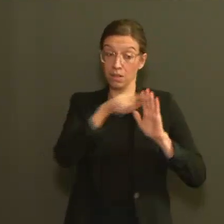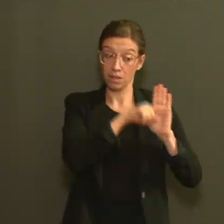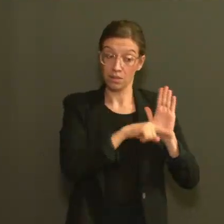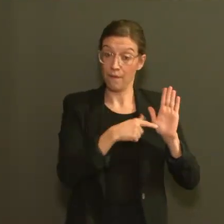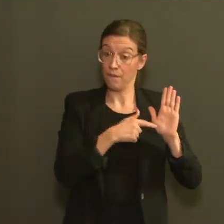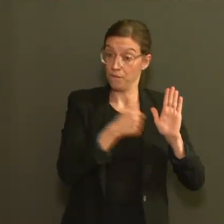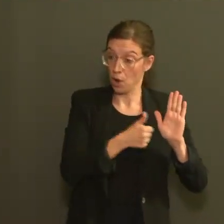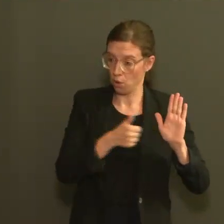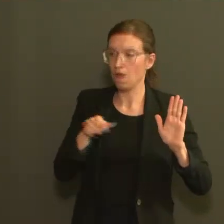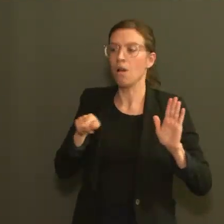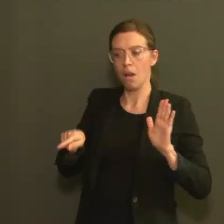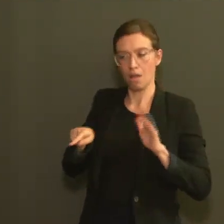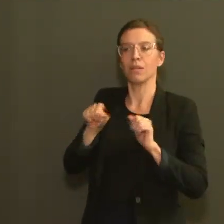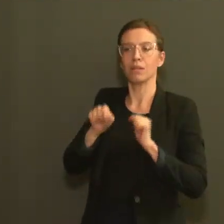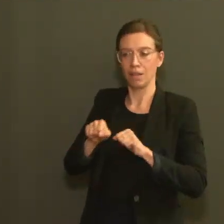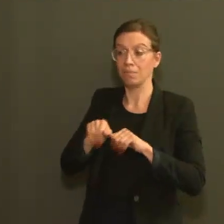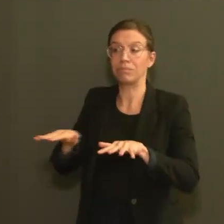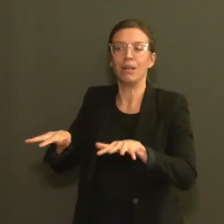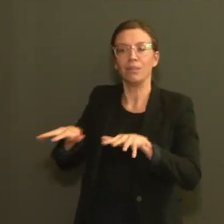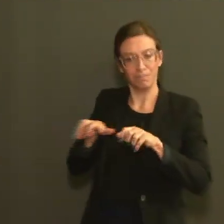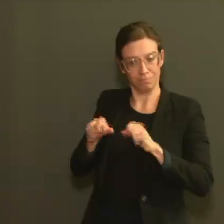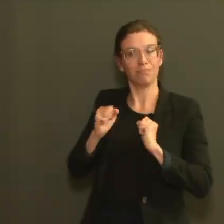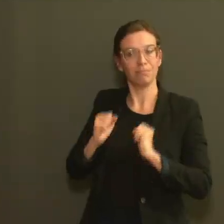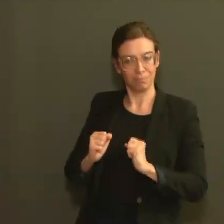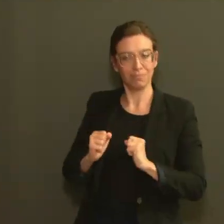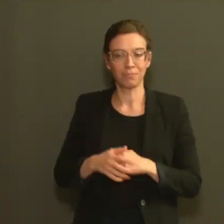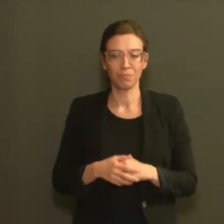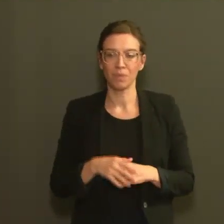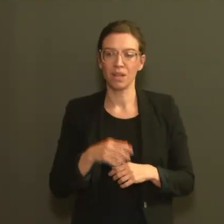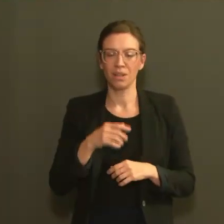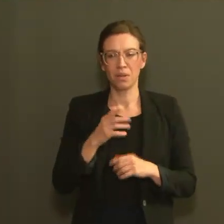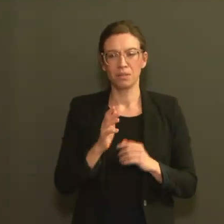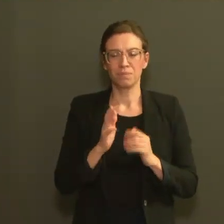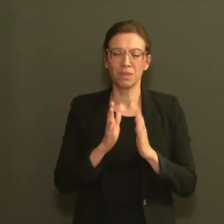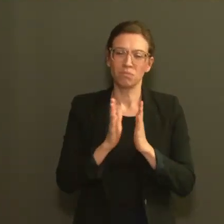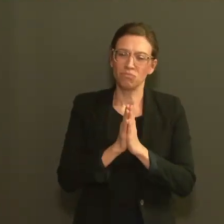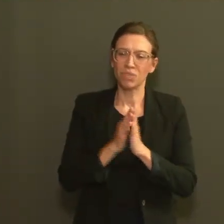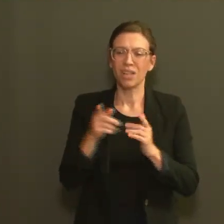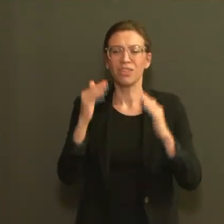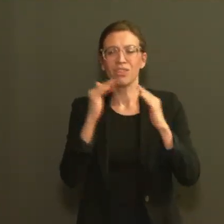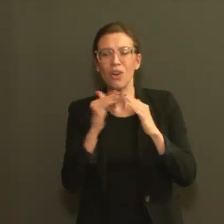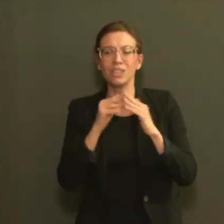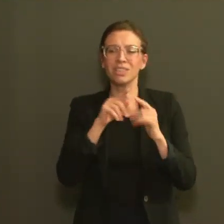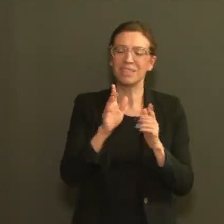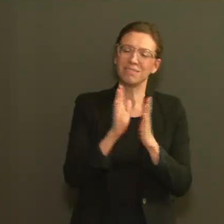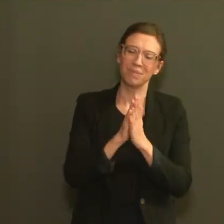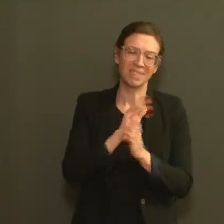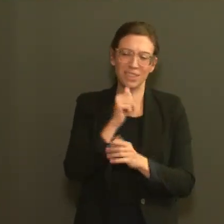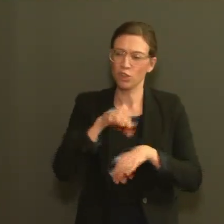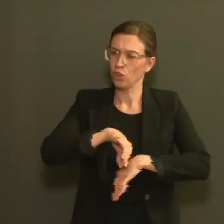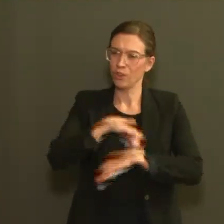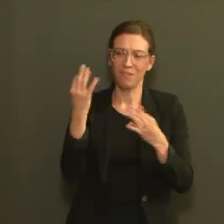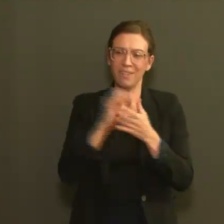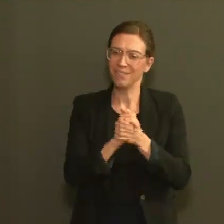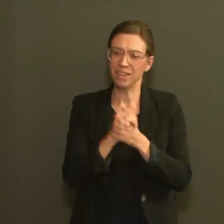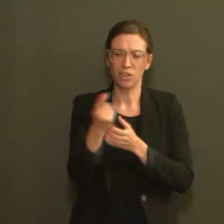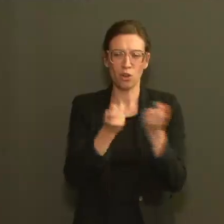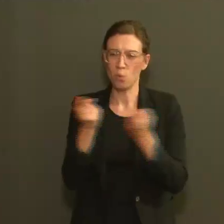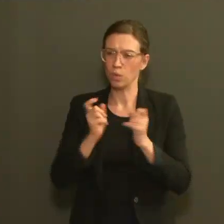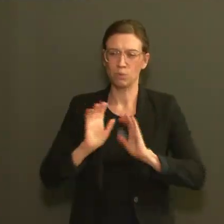uw huishouden. Draag een masker als dat niet mogelijk is en beperk de mensen met wie u dicht